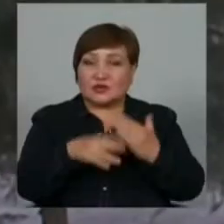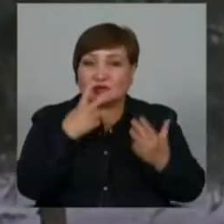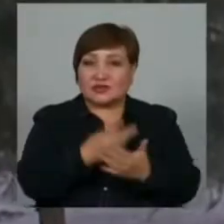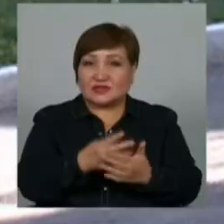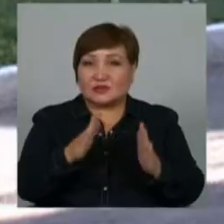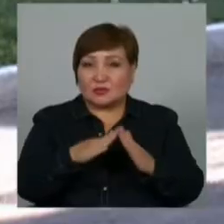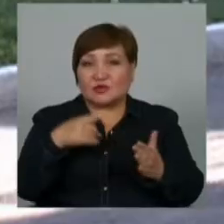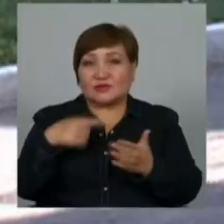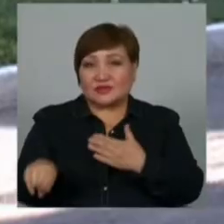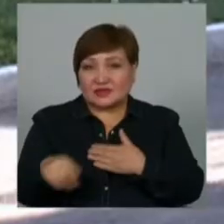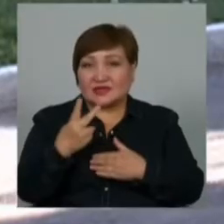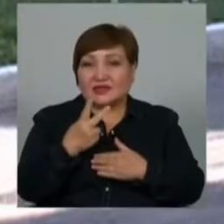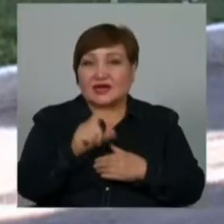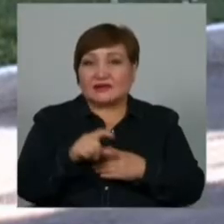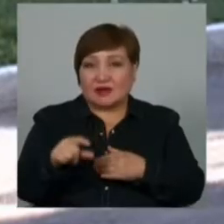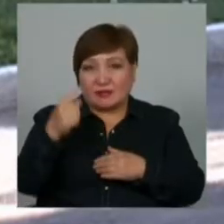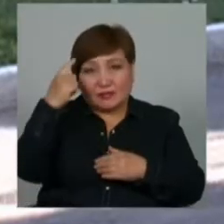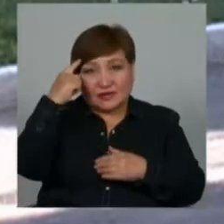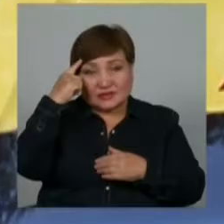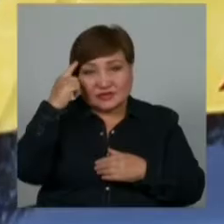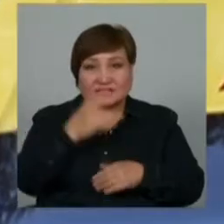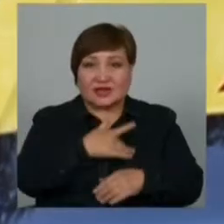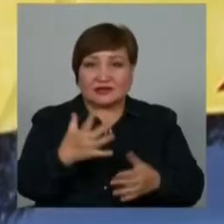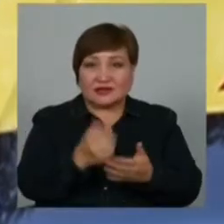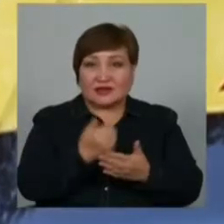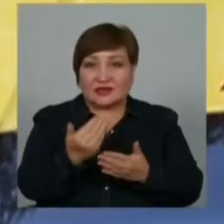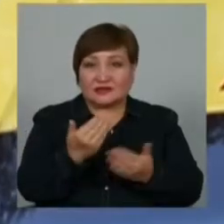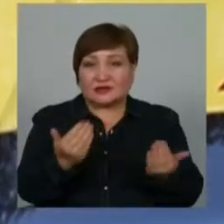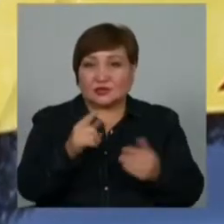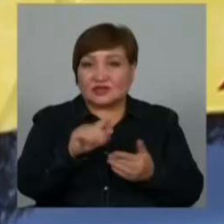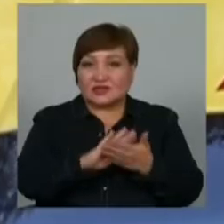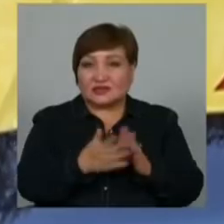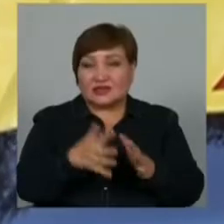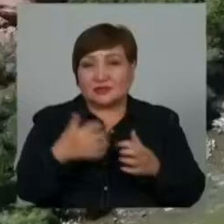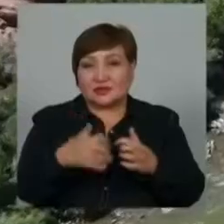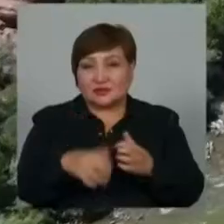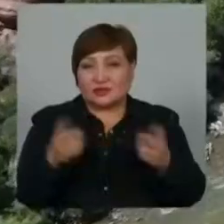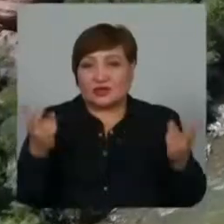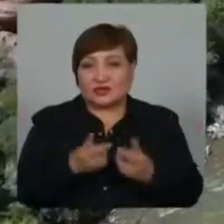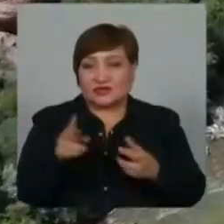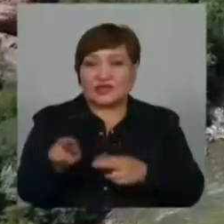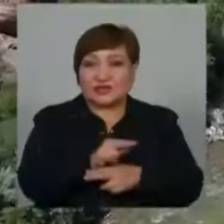Ал 2 адам бас ми жарақатын алған. Қазір олардың жағдайы орташа, қажетті ем-дом қабылдап